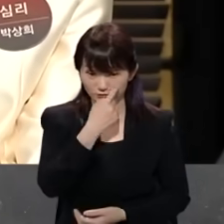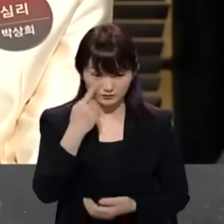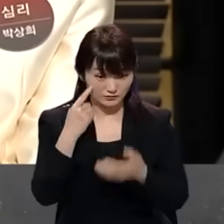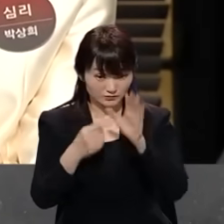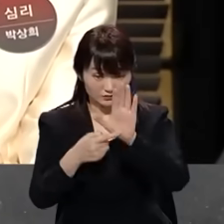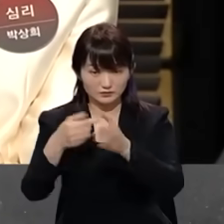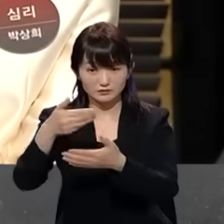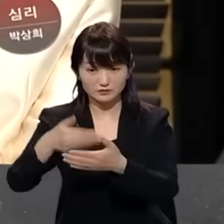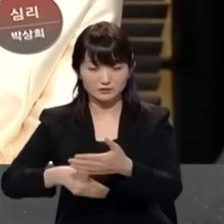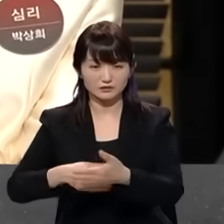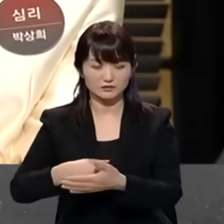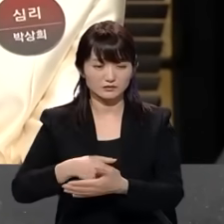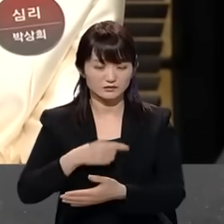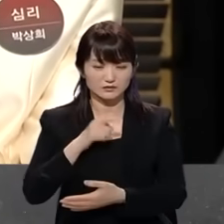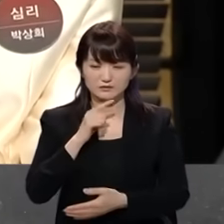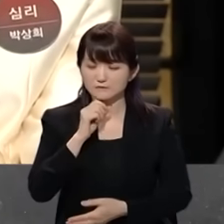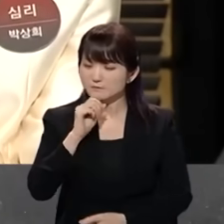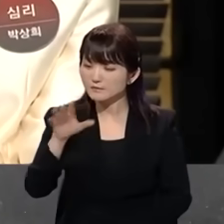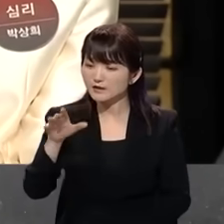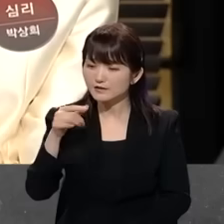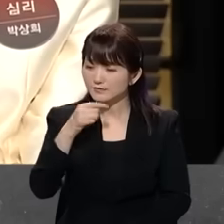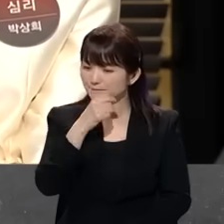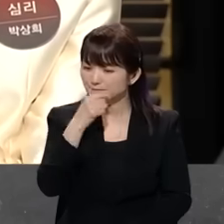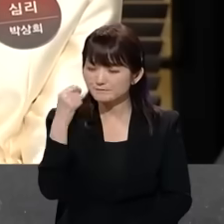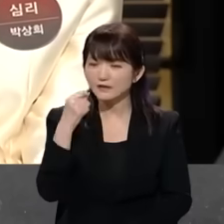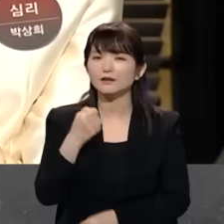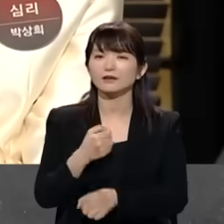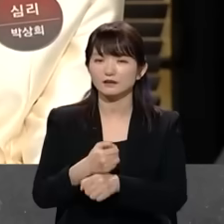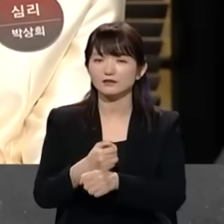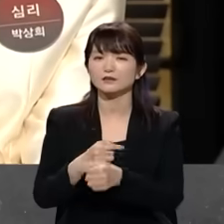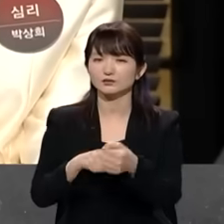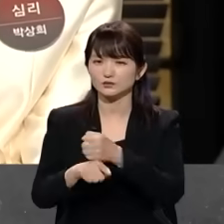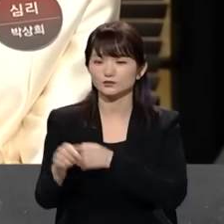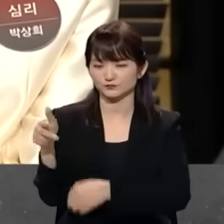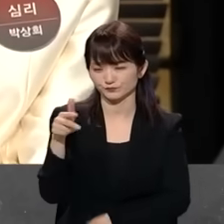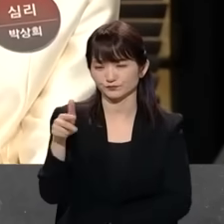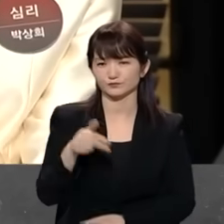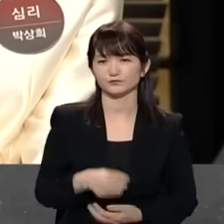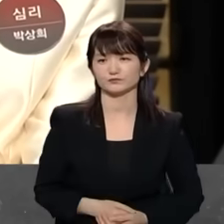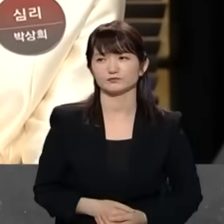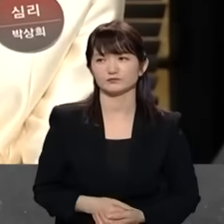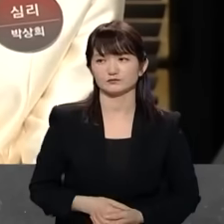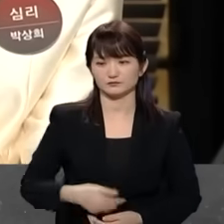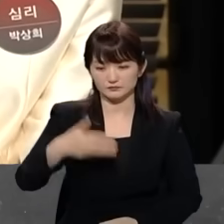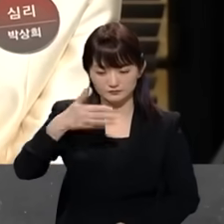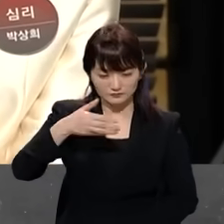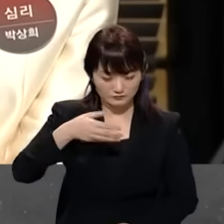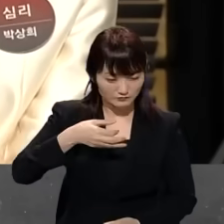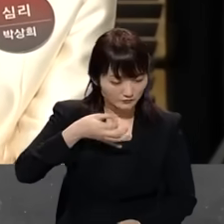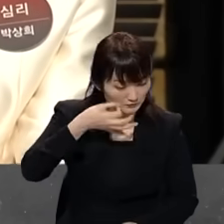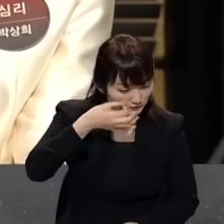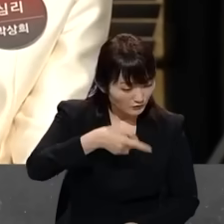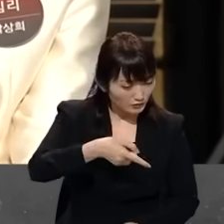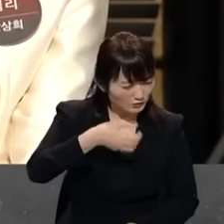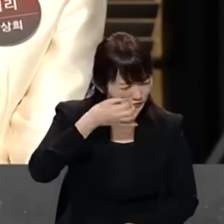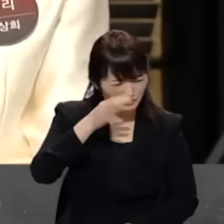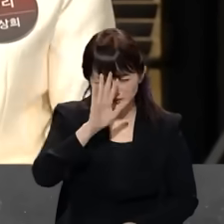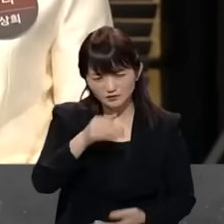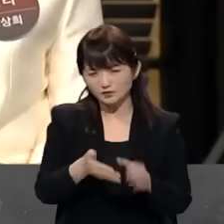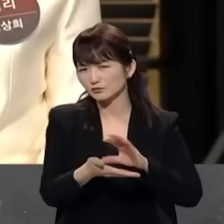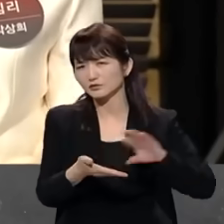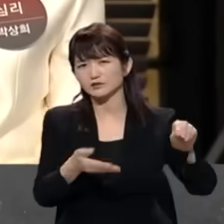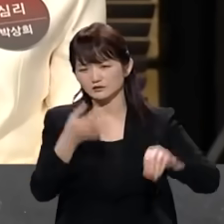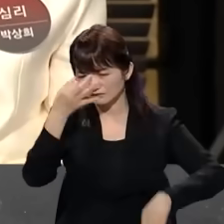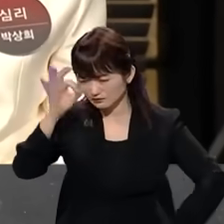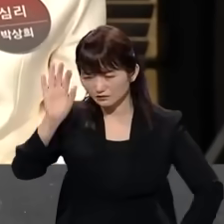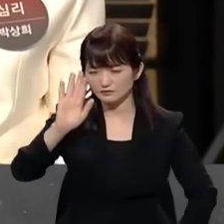남겨서 찍소리 못하게 해야 되겠다 해서 저렇게 찍은 거예요. 네, 근데 이제 찍은 영상을 보여줘도 뭐 보지도 않고 가고 보려고 하지도 않고 인정하지도